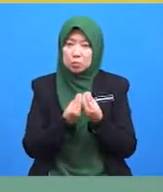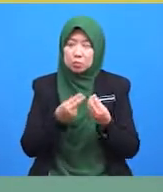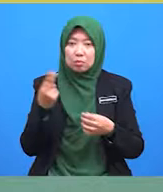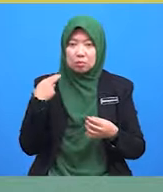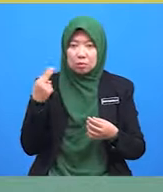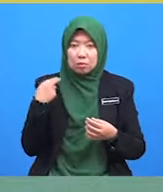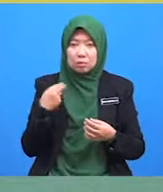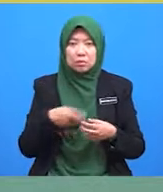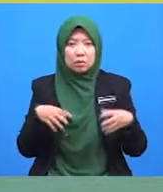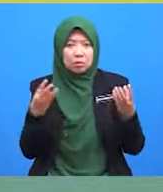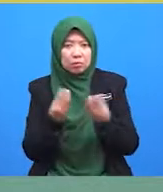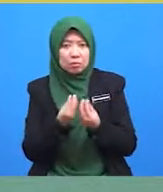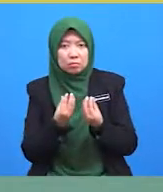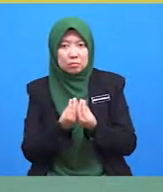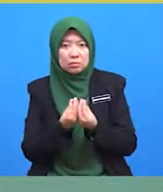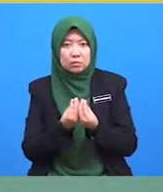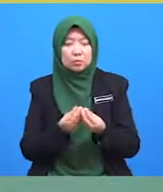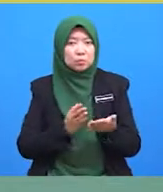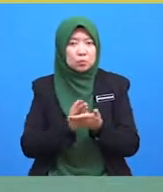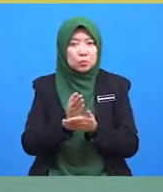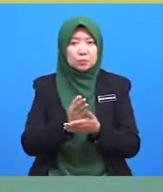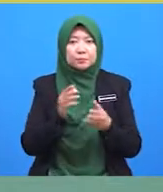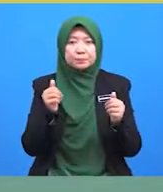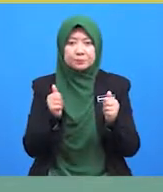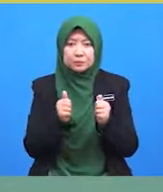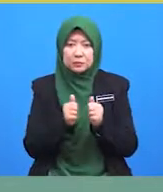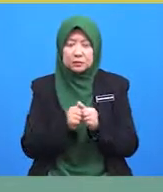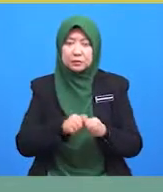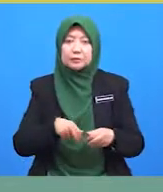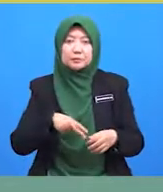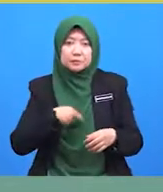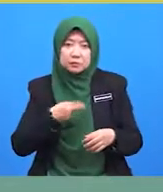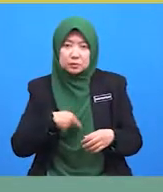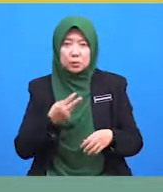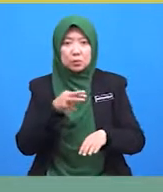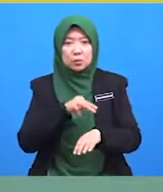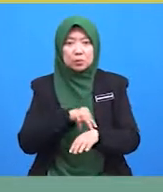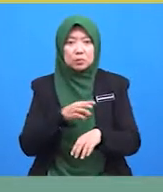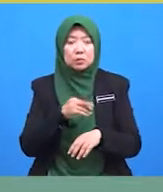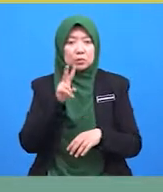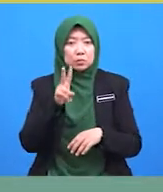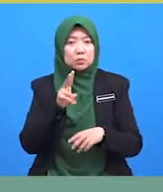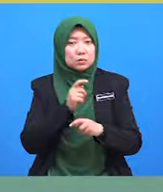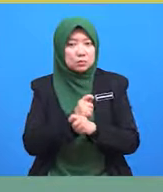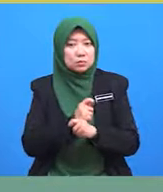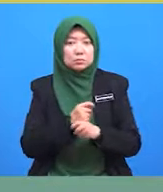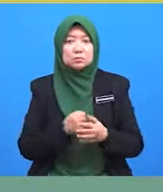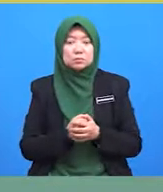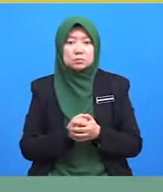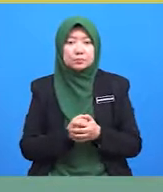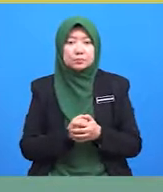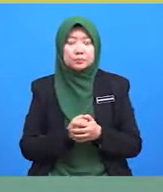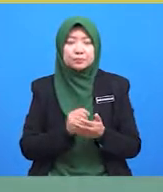yang dihasilkan akan berkadar secara terus dengan intensiti, waktu dan daya tahan.